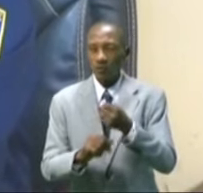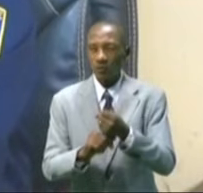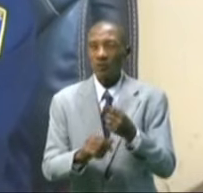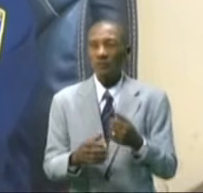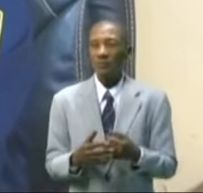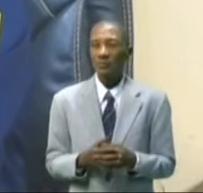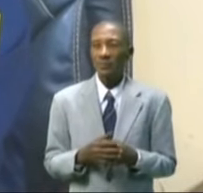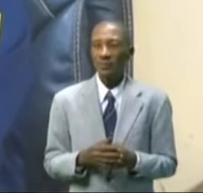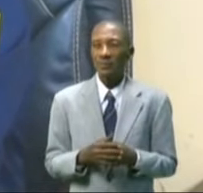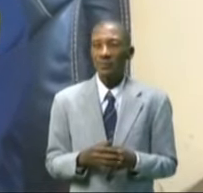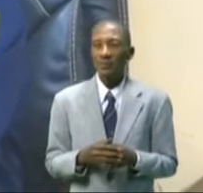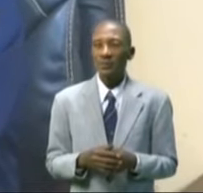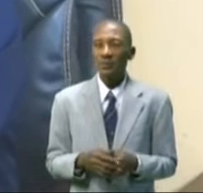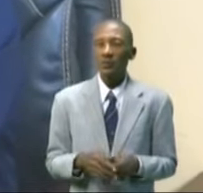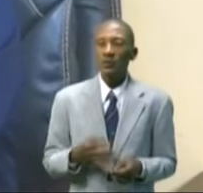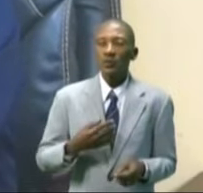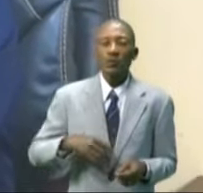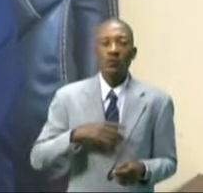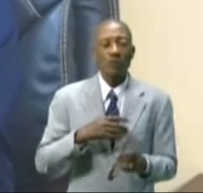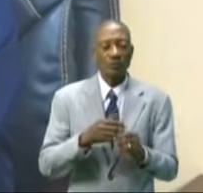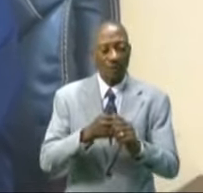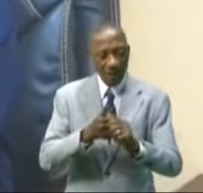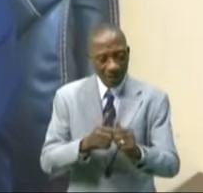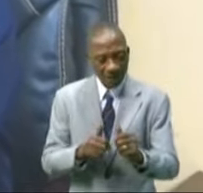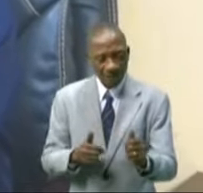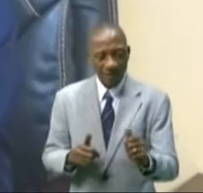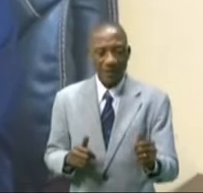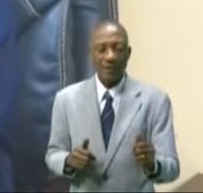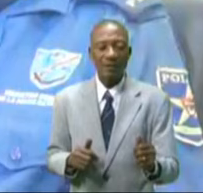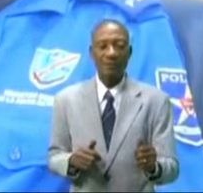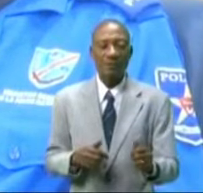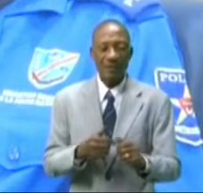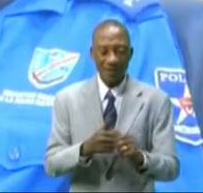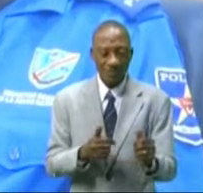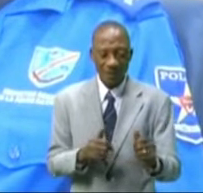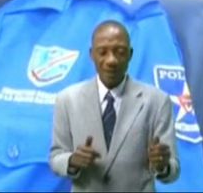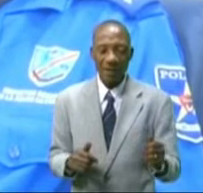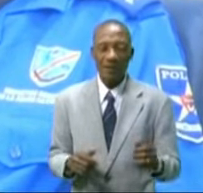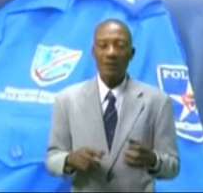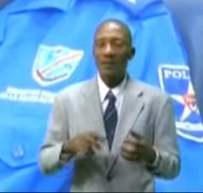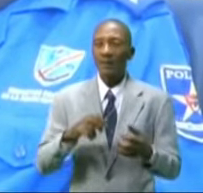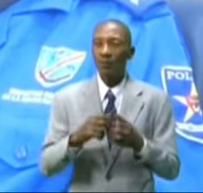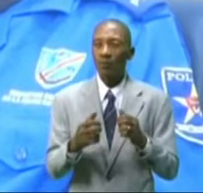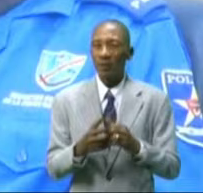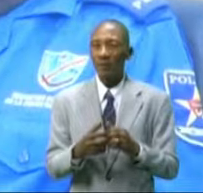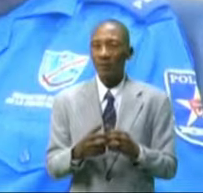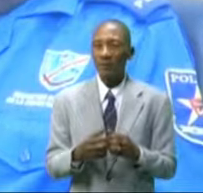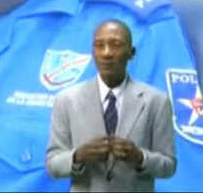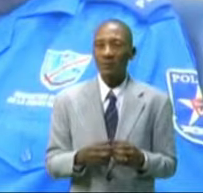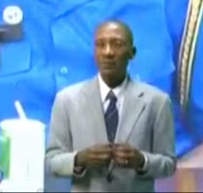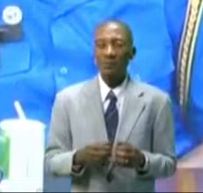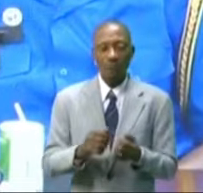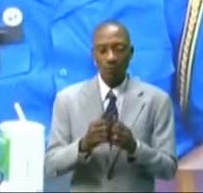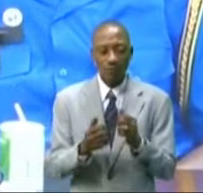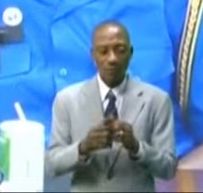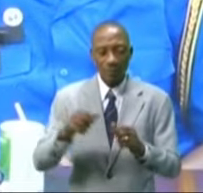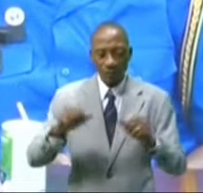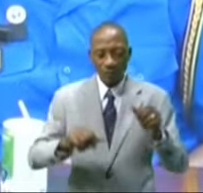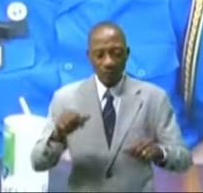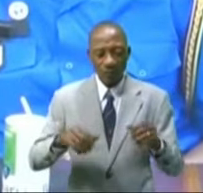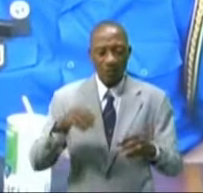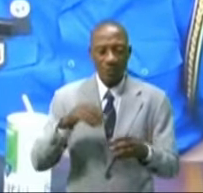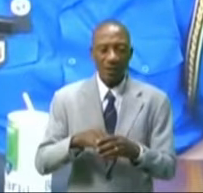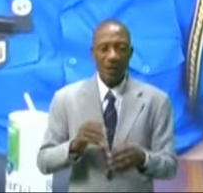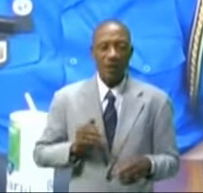les comportements qui sèment la division, la tension, les affrontements entre les deux corps.